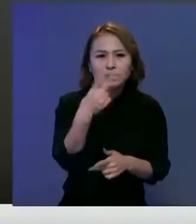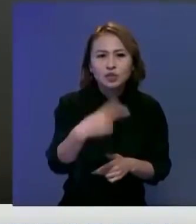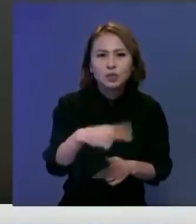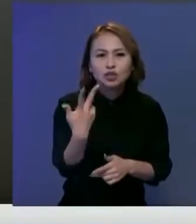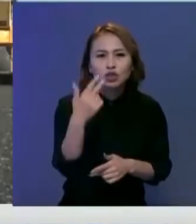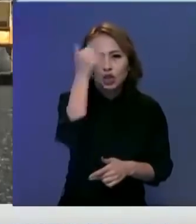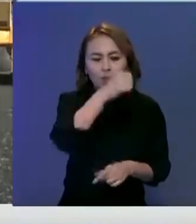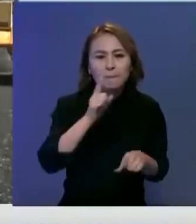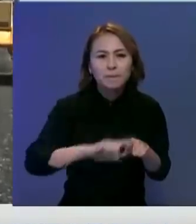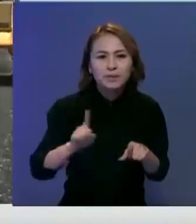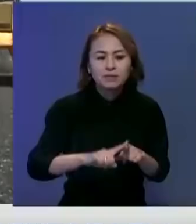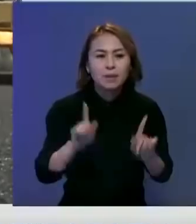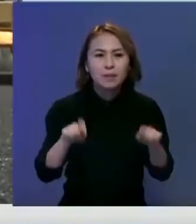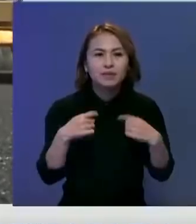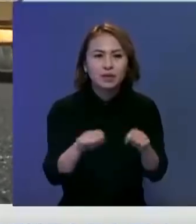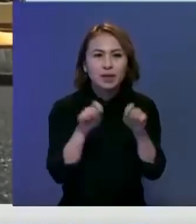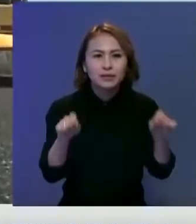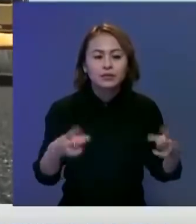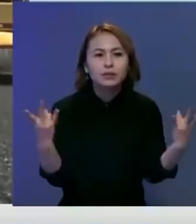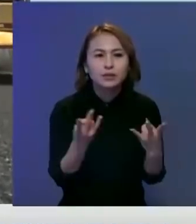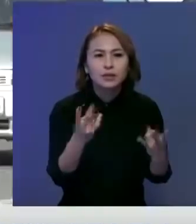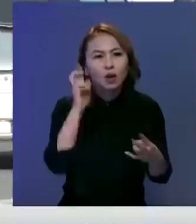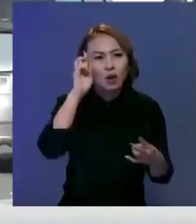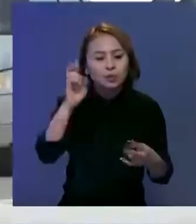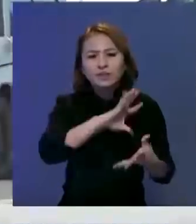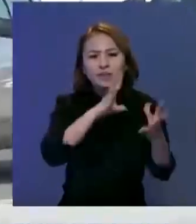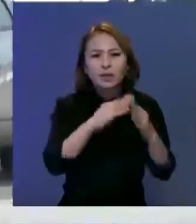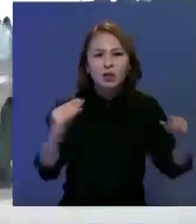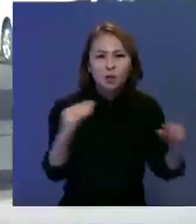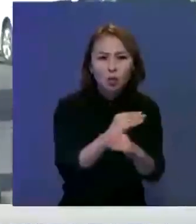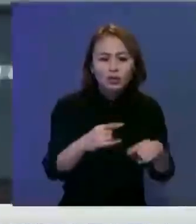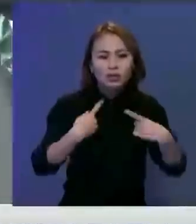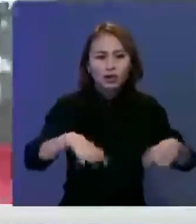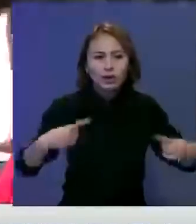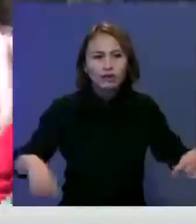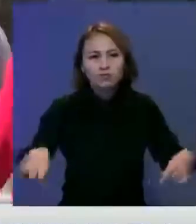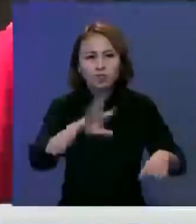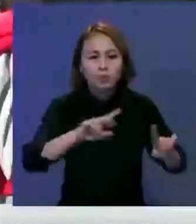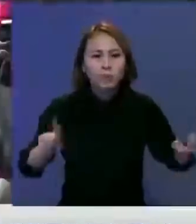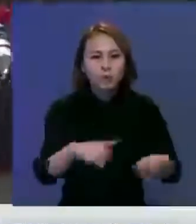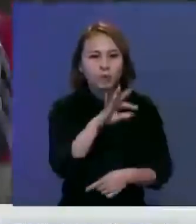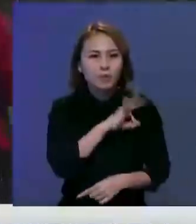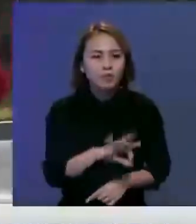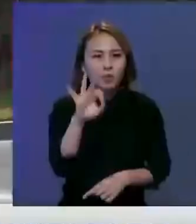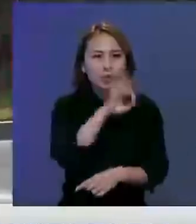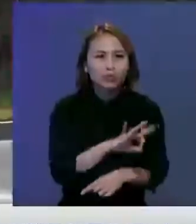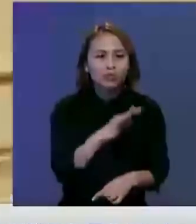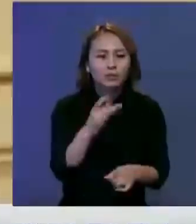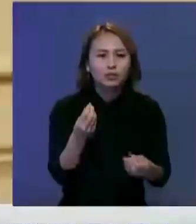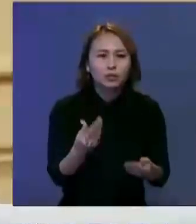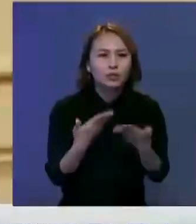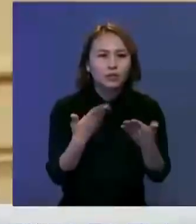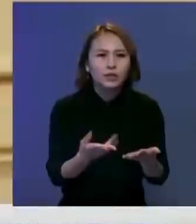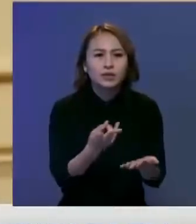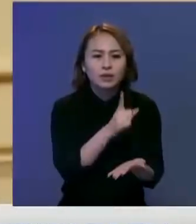жылы пайдалануға беруі тапсырды. Жалпы үкіміт еліміздің көлік және транзиттігі әліветін барынша пайдалану жүнді осыны сәзірлеуі